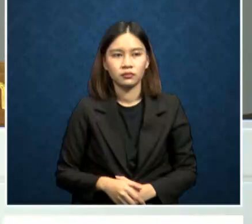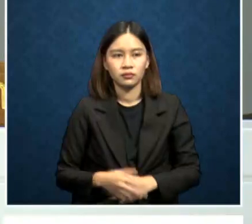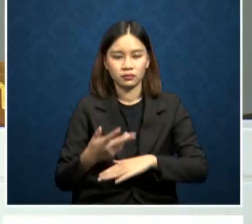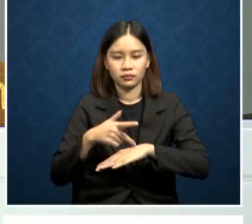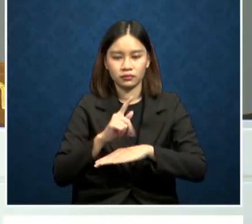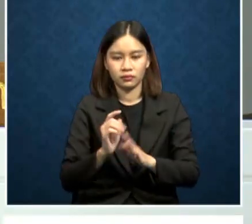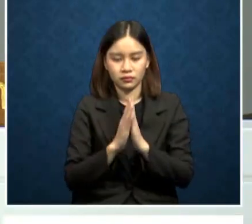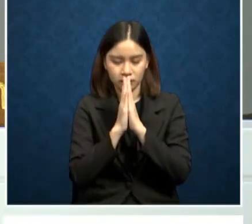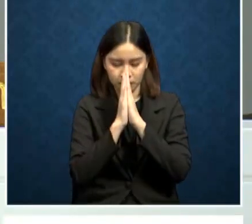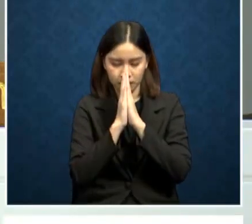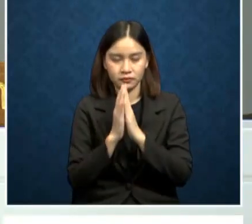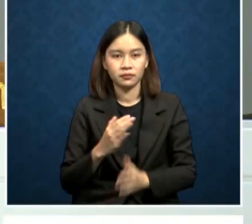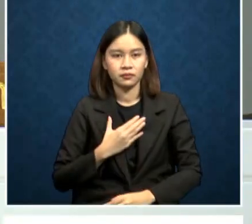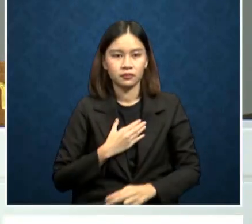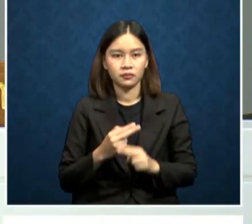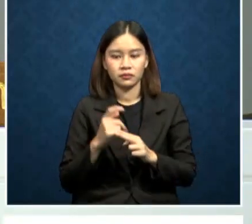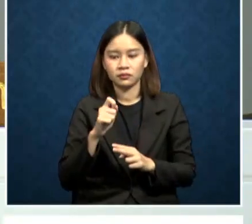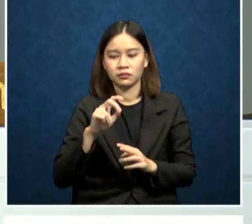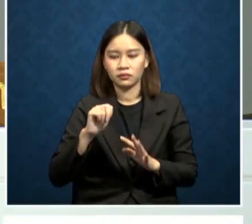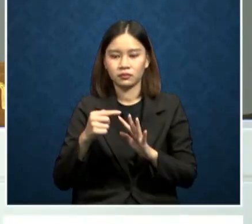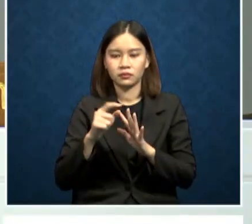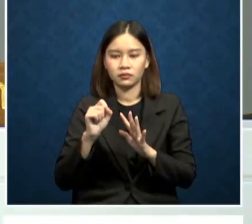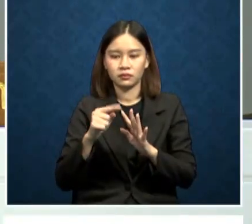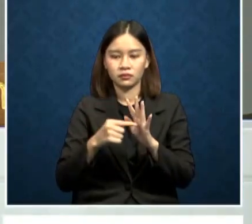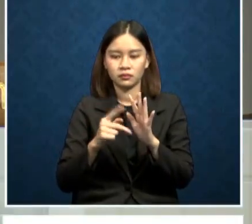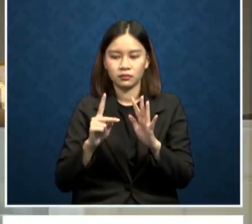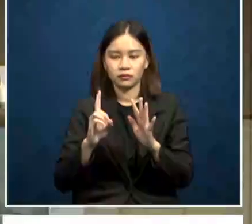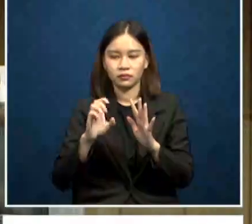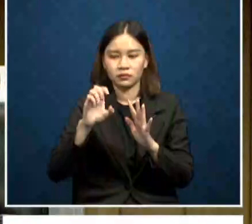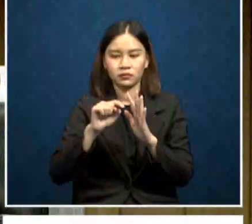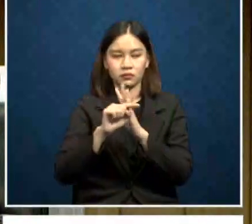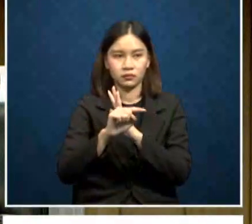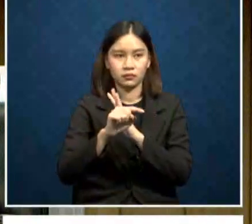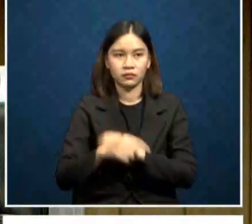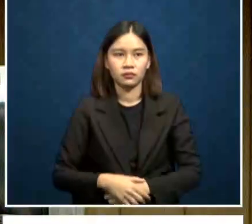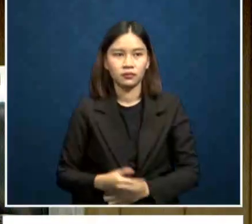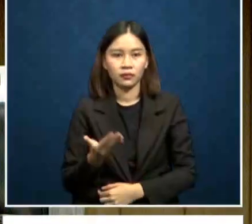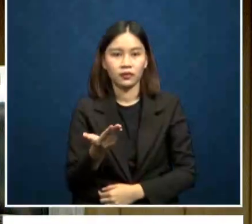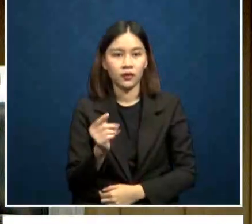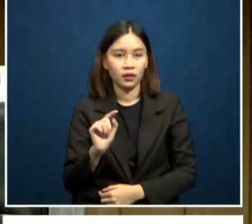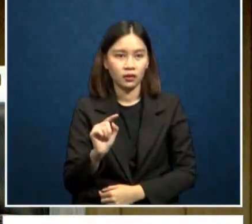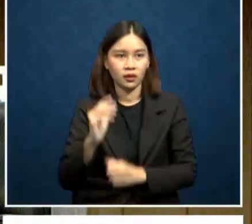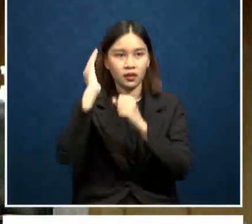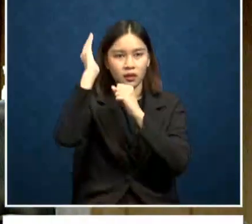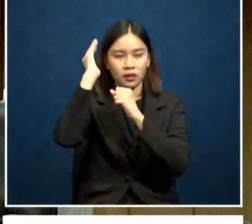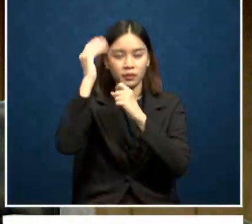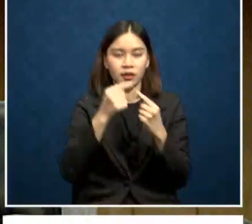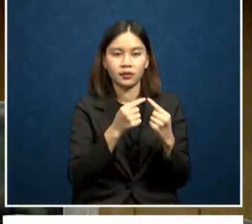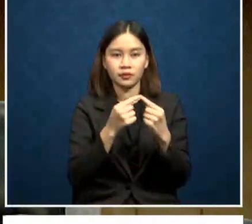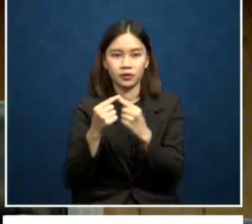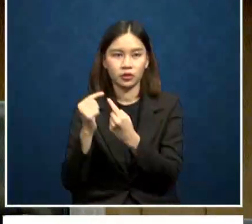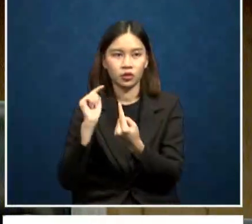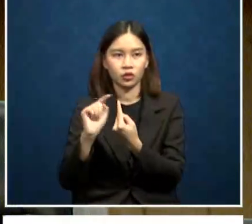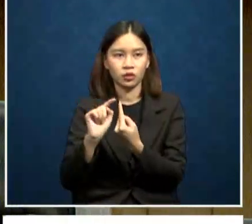ท่านประธานวุฒิสภาที่เคารพครับกระผมอนุศักดิ์คงมาลัยสมาชิกวุฒิสภาขออนุญาตอภิปรายต่อเนื่องจาก